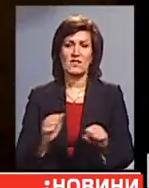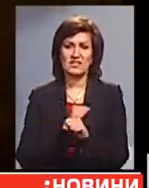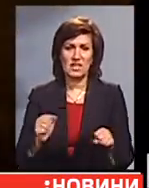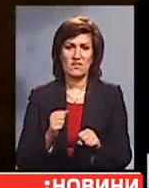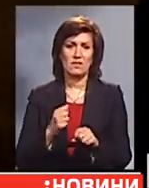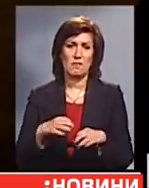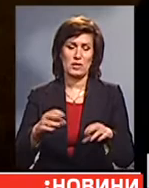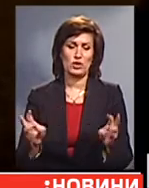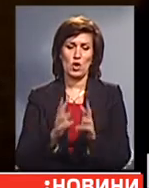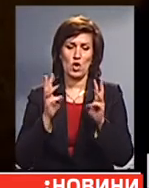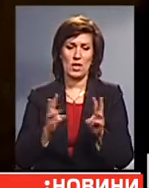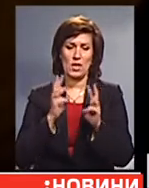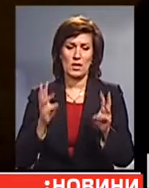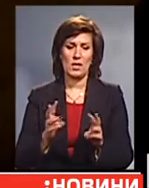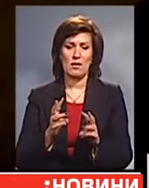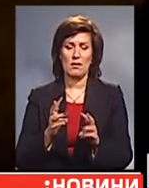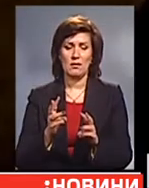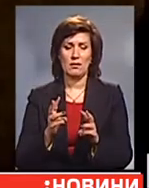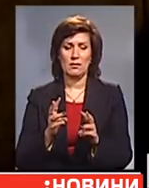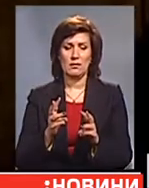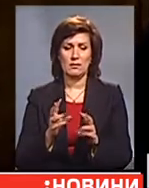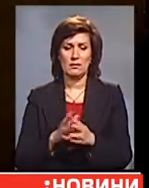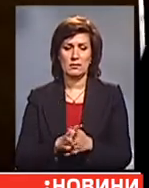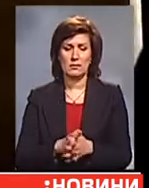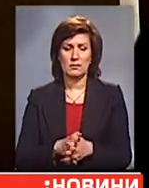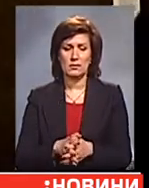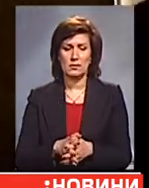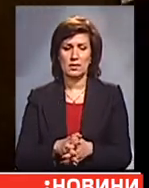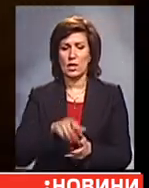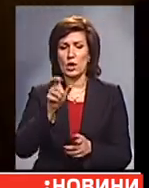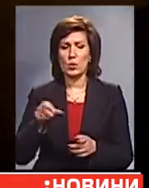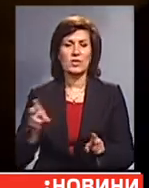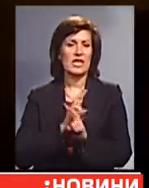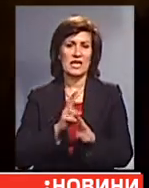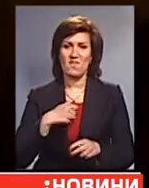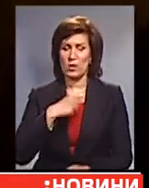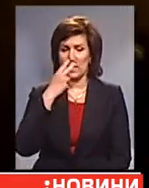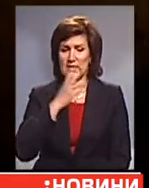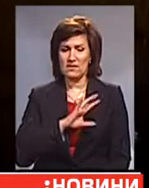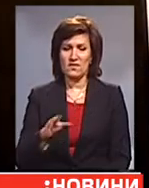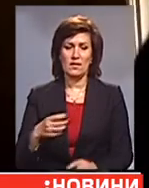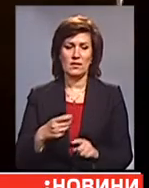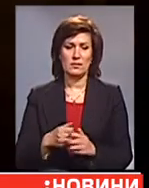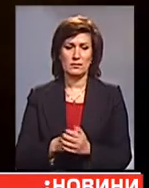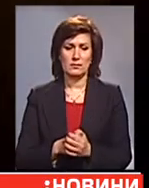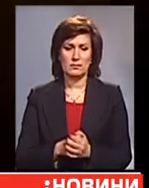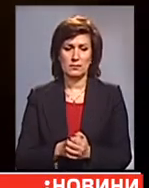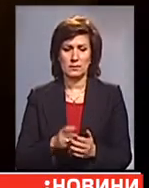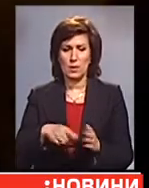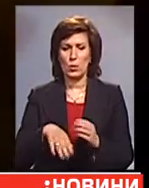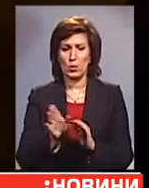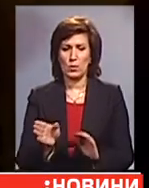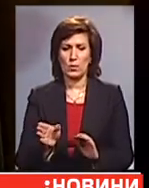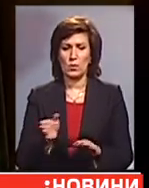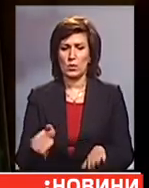машина горіла. Диму дуже багато, вогонь висить. Ни людей, никого я не видела. Ну, это было в горячке, так, жужа выйдет.